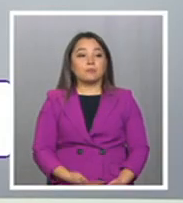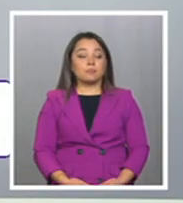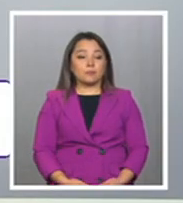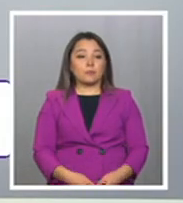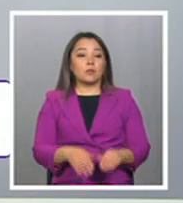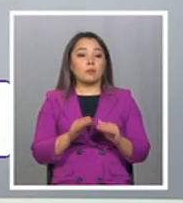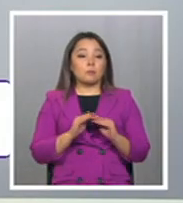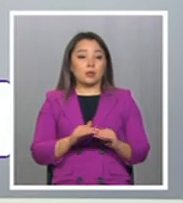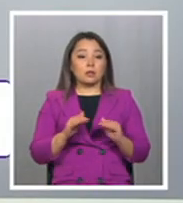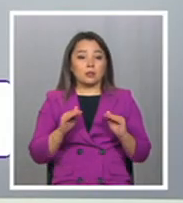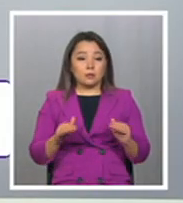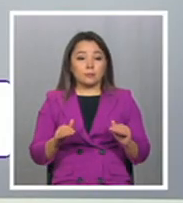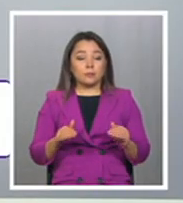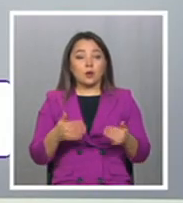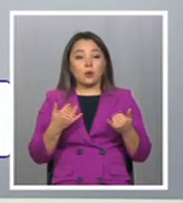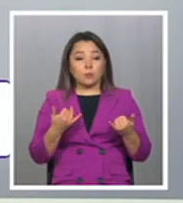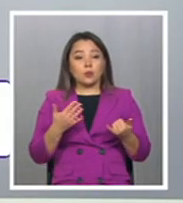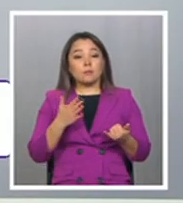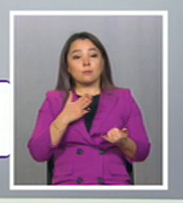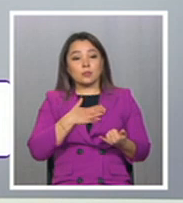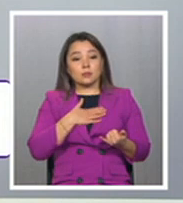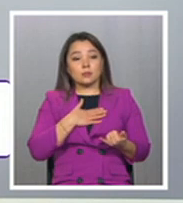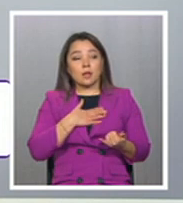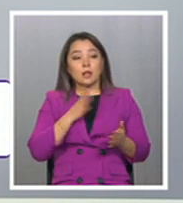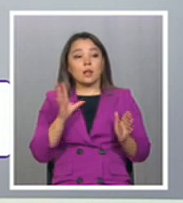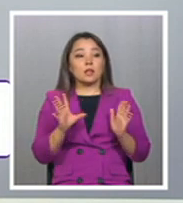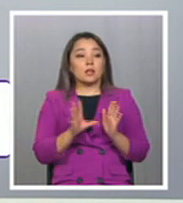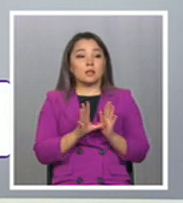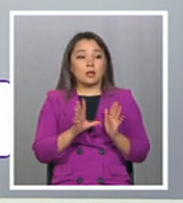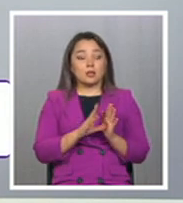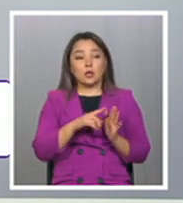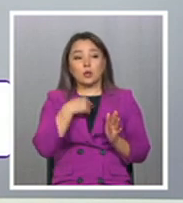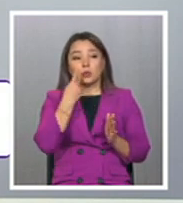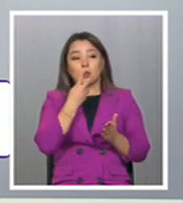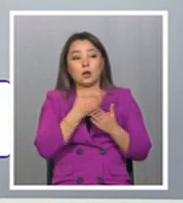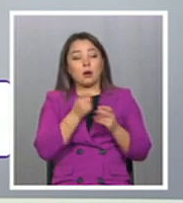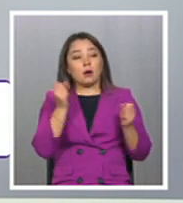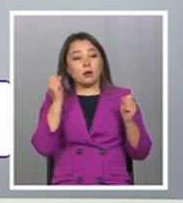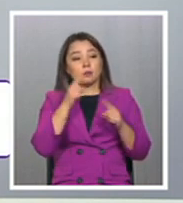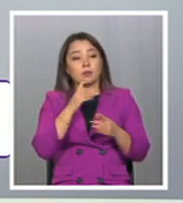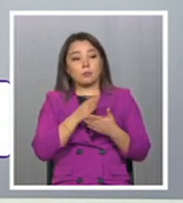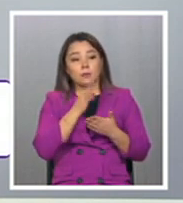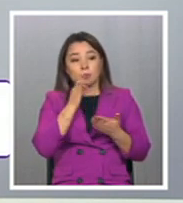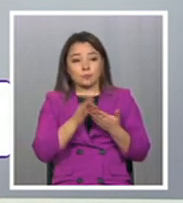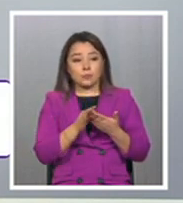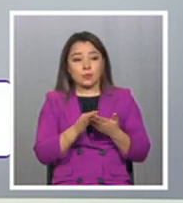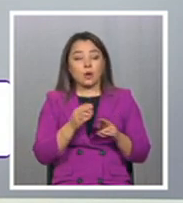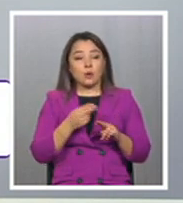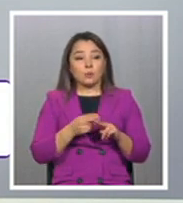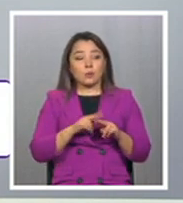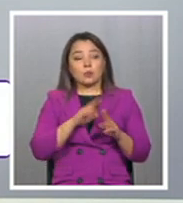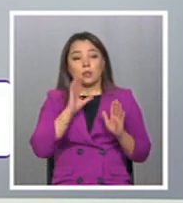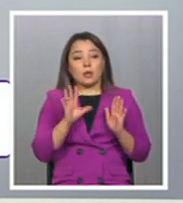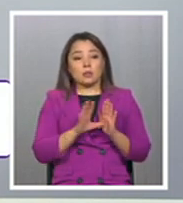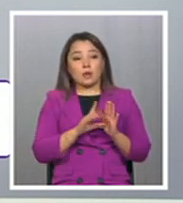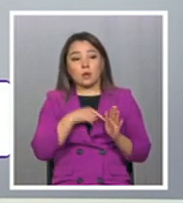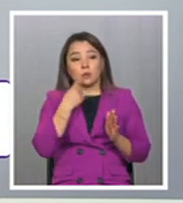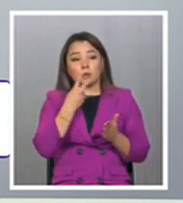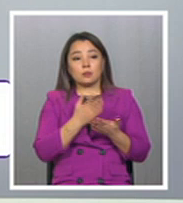Балалар, бүгін біз энергия түрлерін анықтадық. Яғни энергия